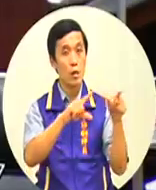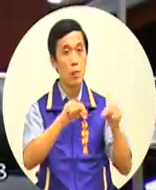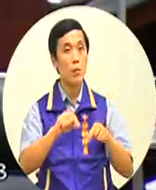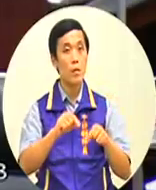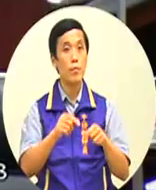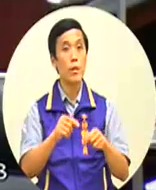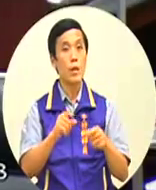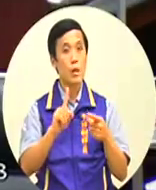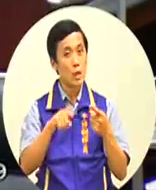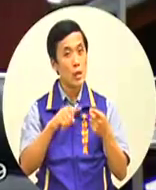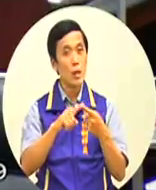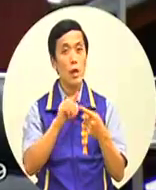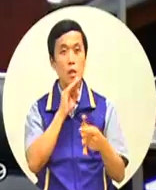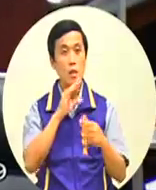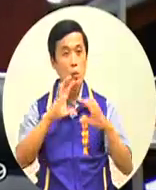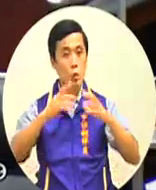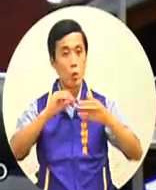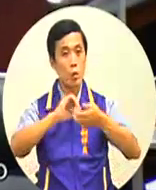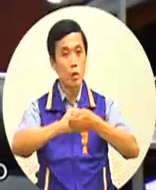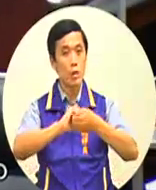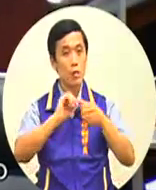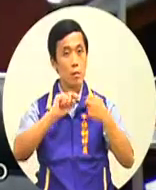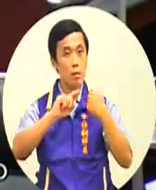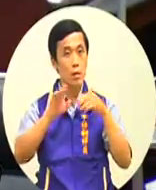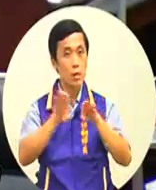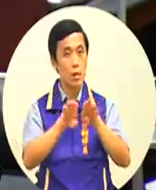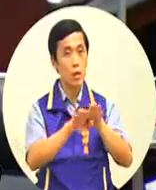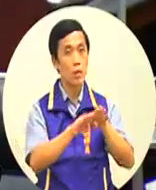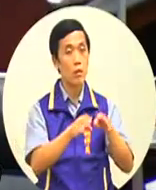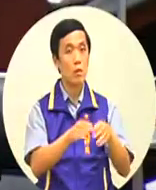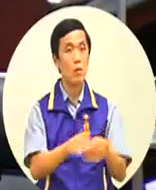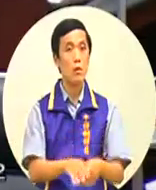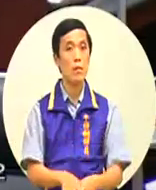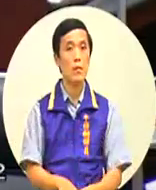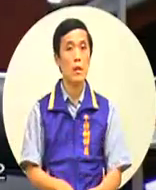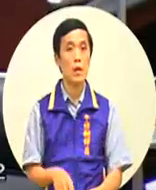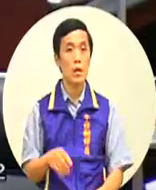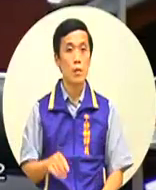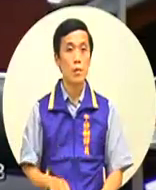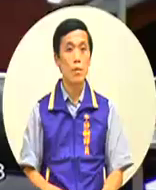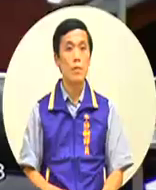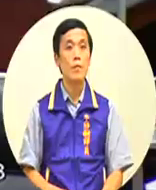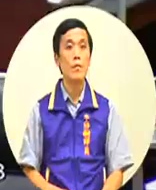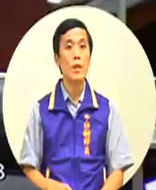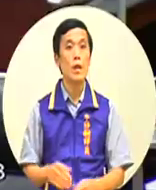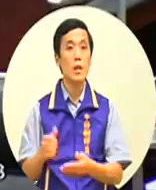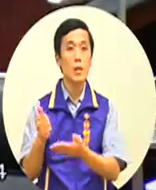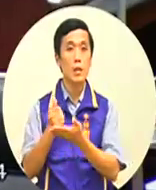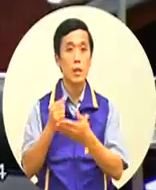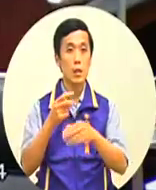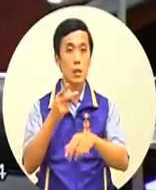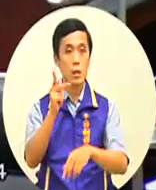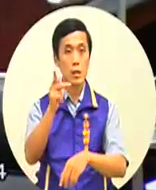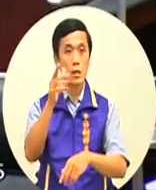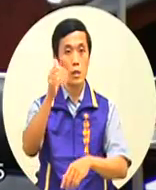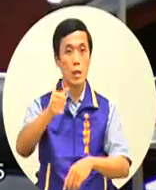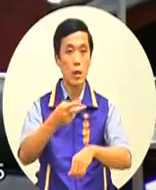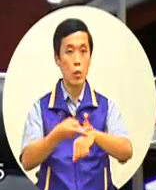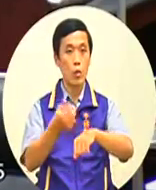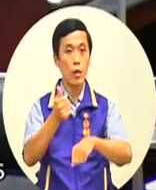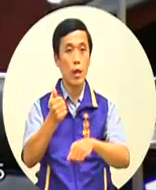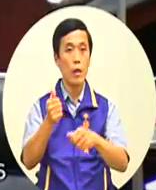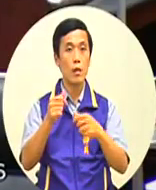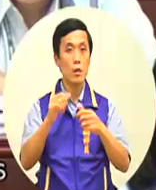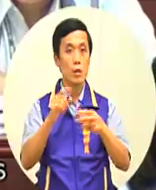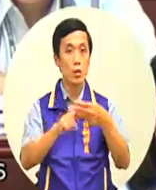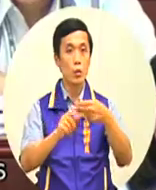哪一个单位哪一个科哪一个科哪一个可以回答一下好不好？我叫你来跟他哦。 来罗科长答复。 谢谢主席，